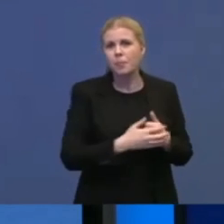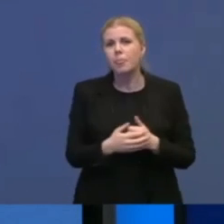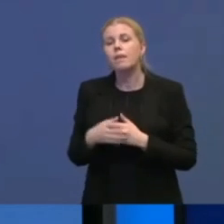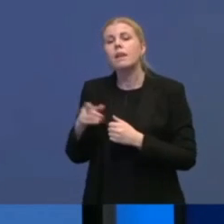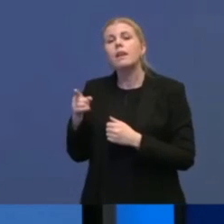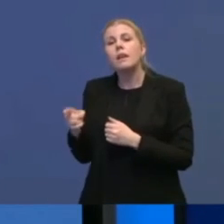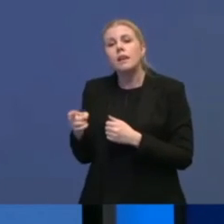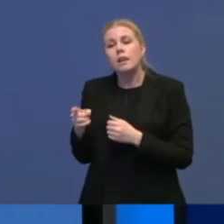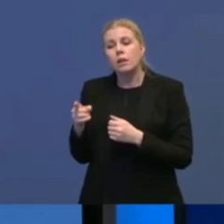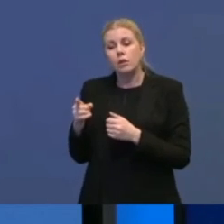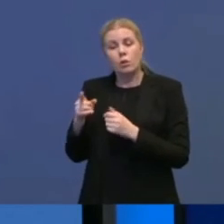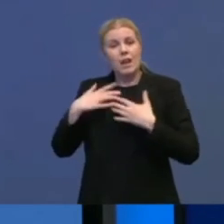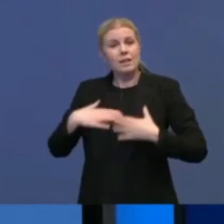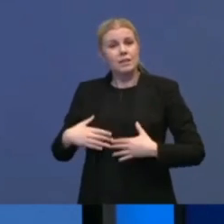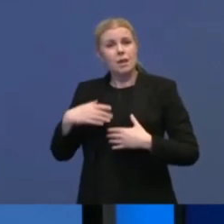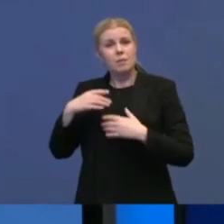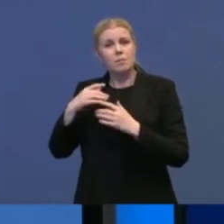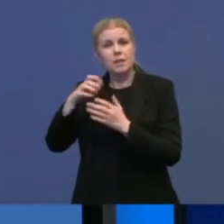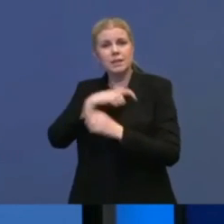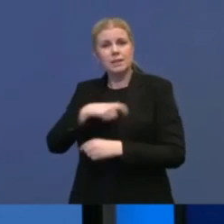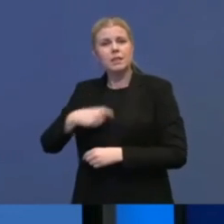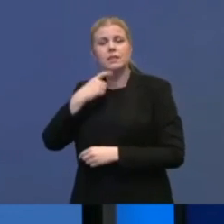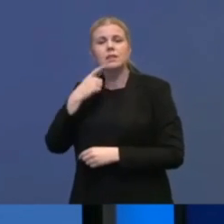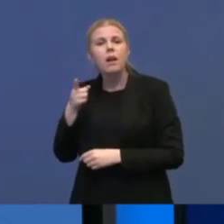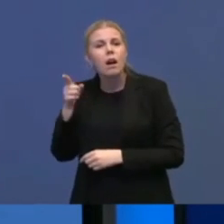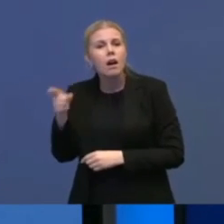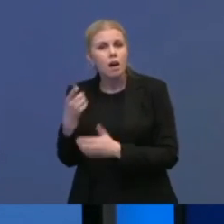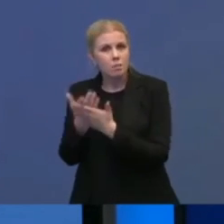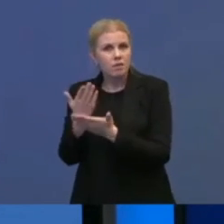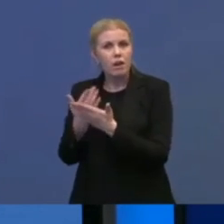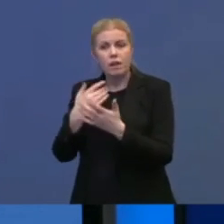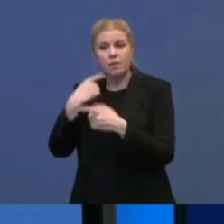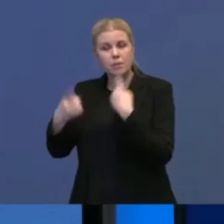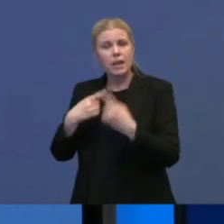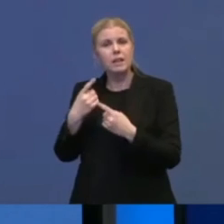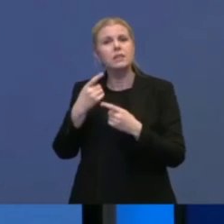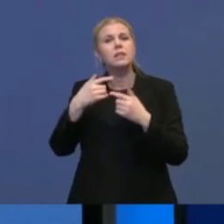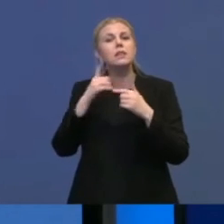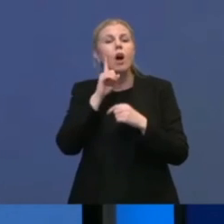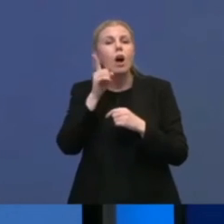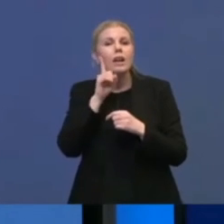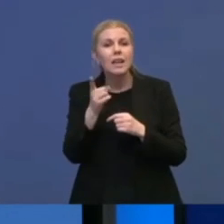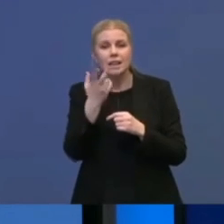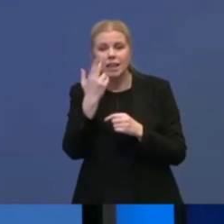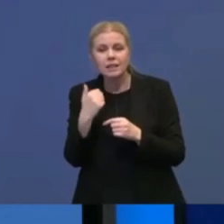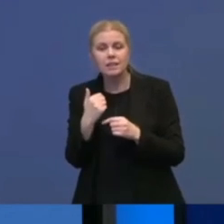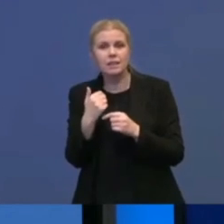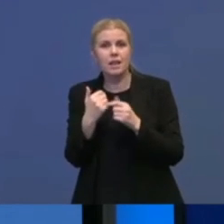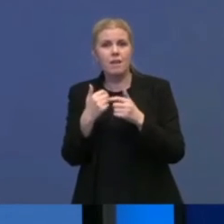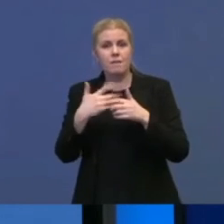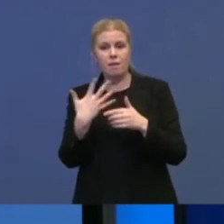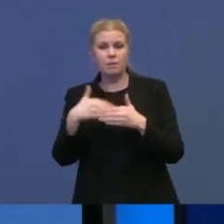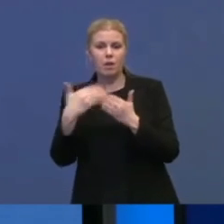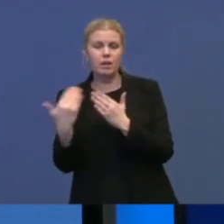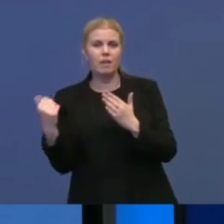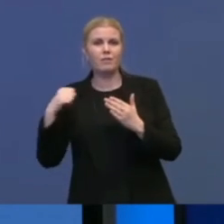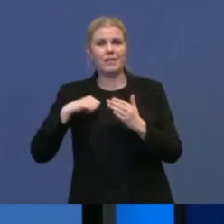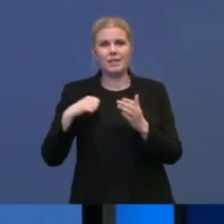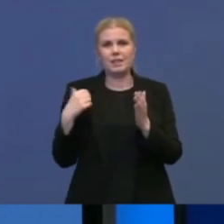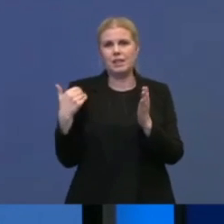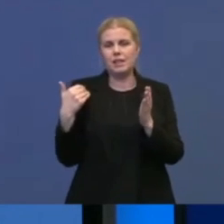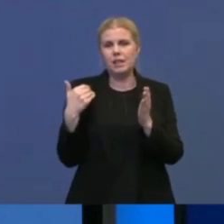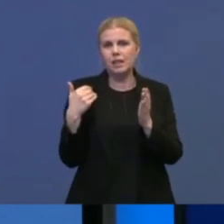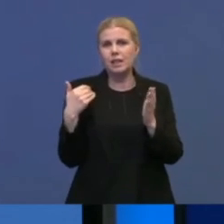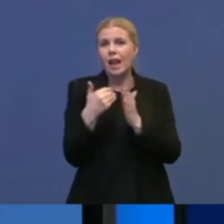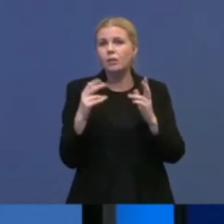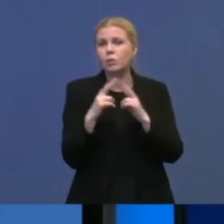kadad ka islaed dagan amas seah. Issi lamida isugudda usid wazirka asmaad kush ektay waxa uweli lagud talin ya isparis maalim wal bashaan maal